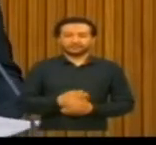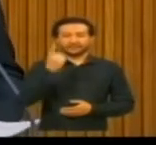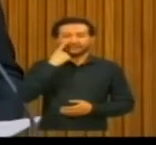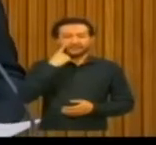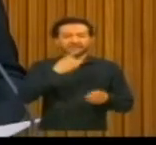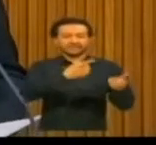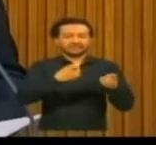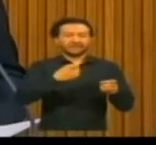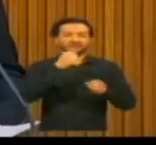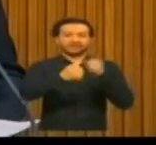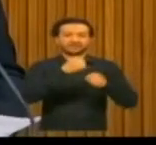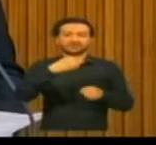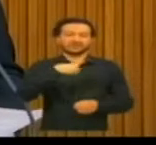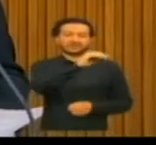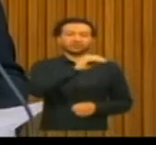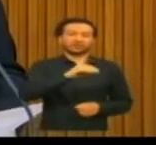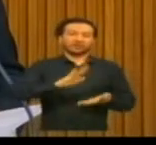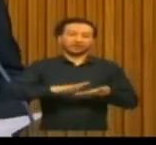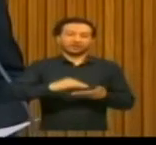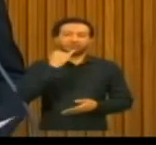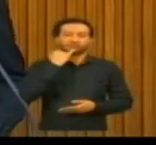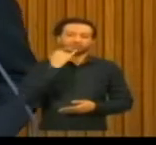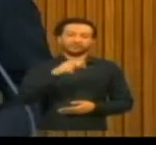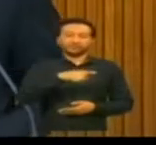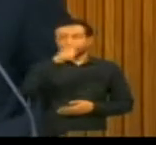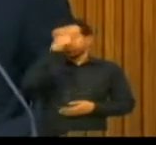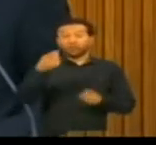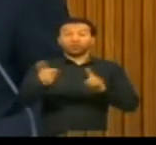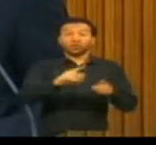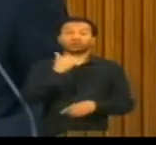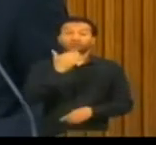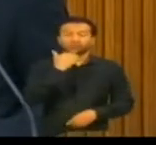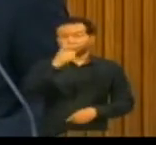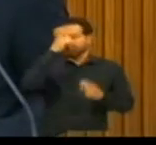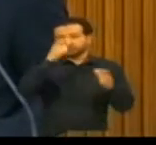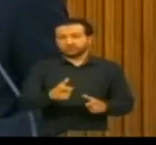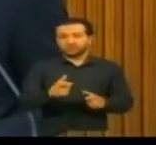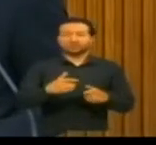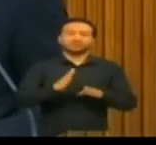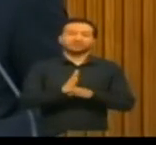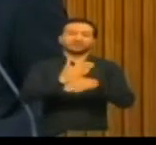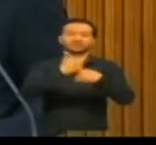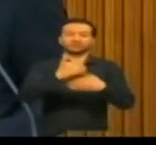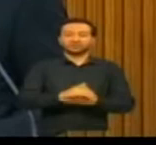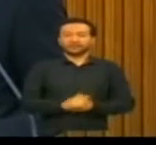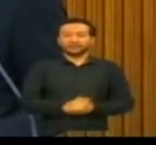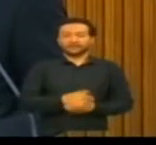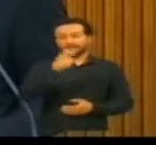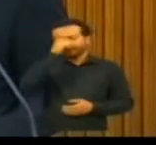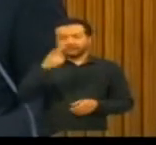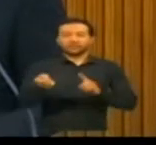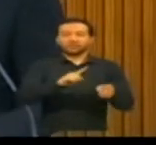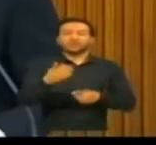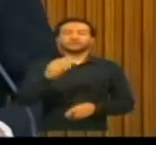silah fabrikasını peşkeş çekiyorsun. Ve Türkiye yönetilmiyor, Türkiye savruluyor arkadaşlar. Türkiye